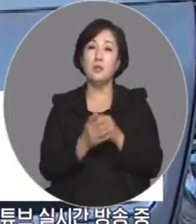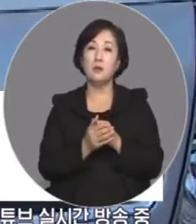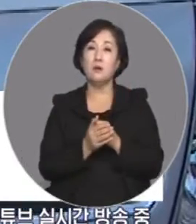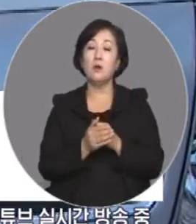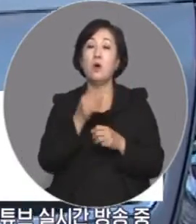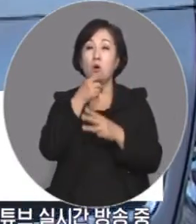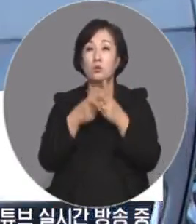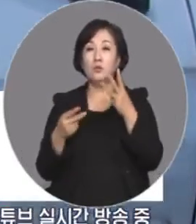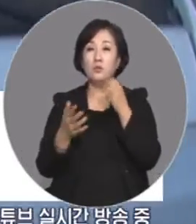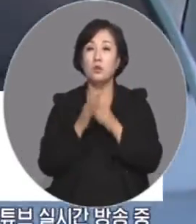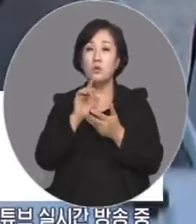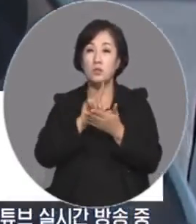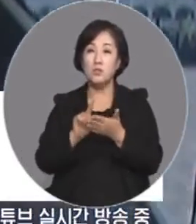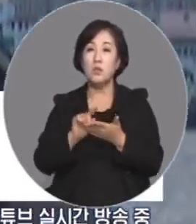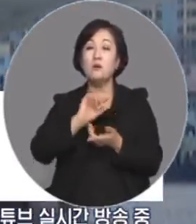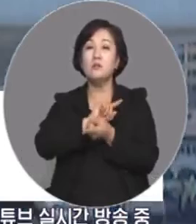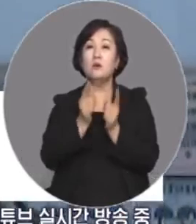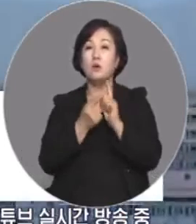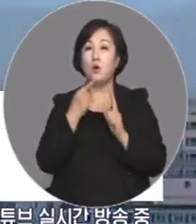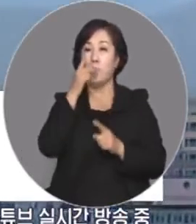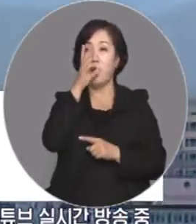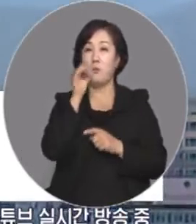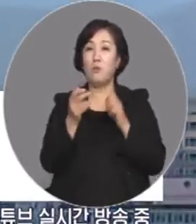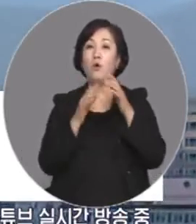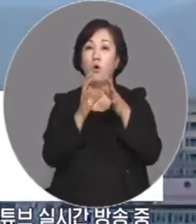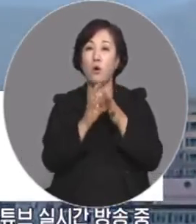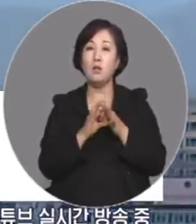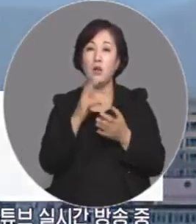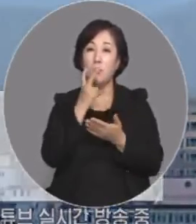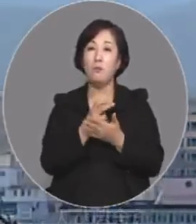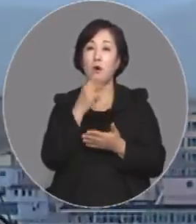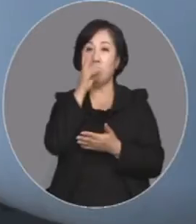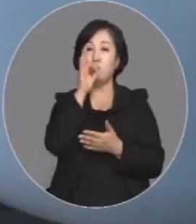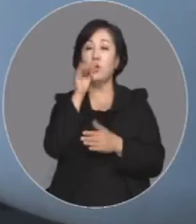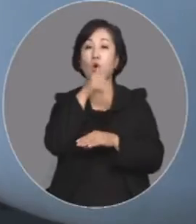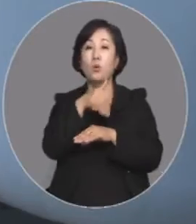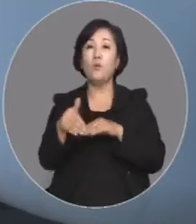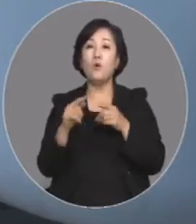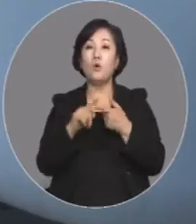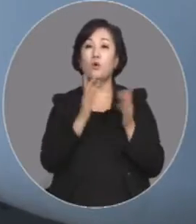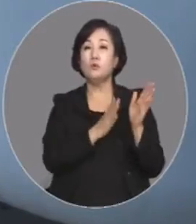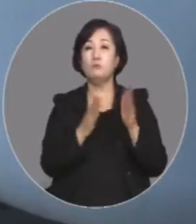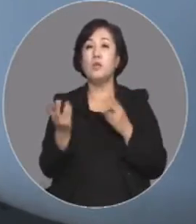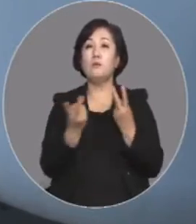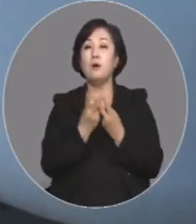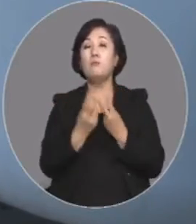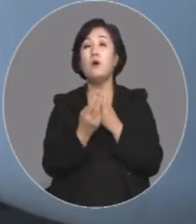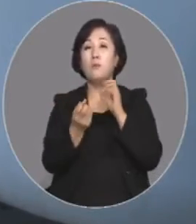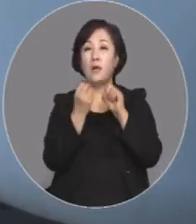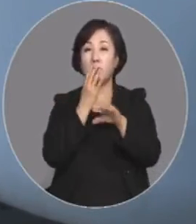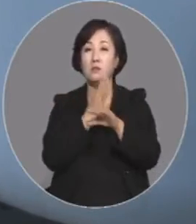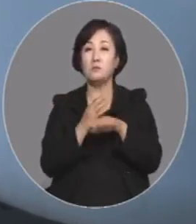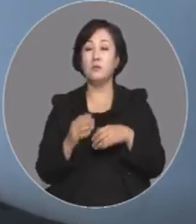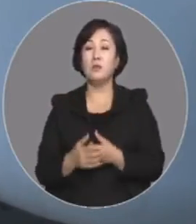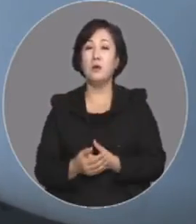이에대해 울주 구는 지역 수요를 파악하고 관련 법을 검토하는 등 대안을 마련 해보겠다 고 밝혔습니다